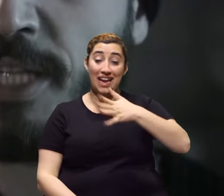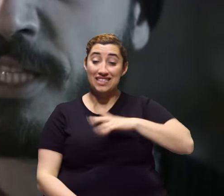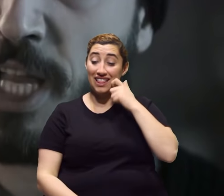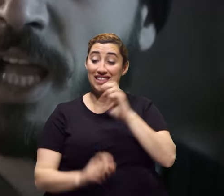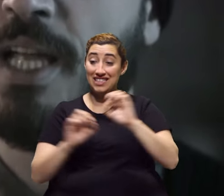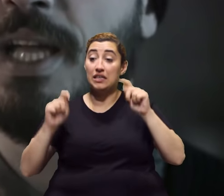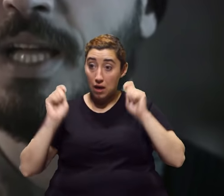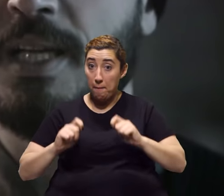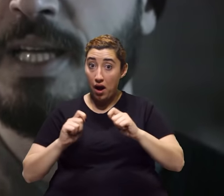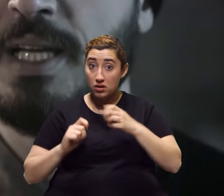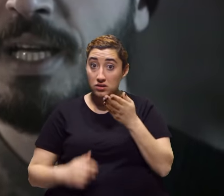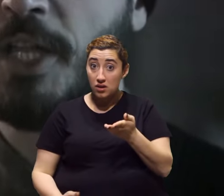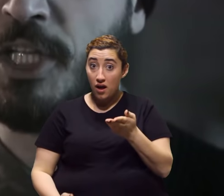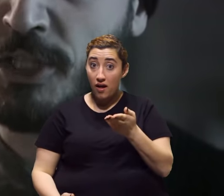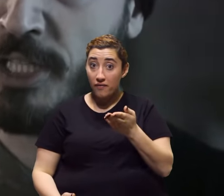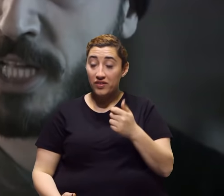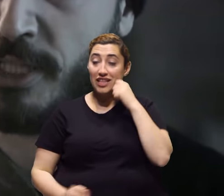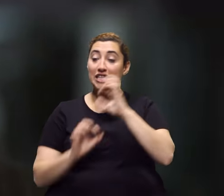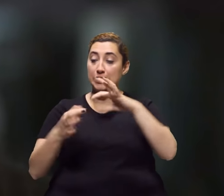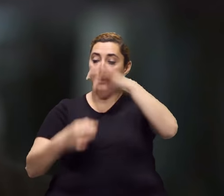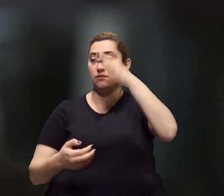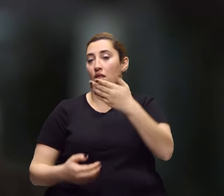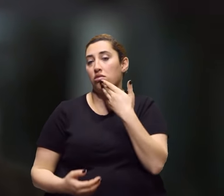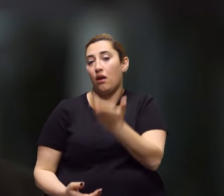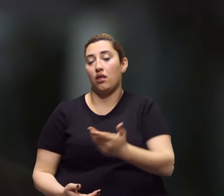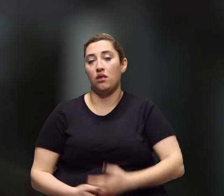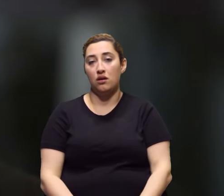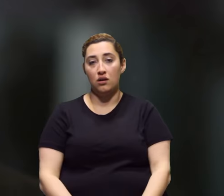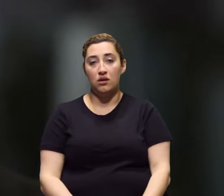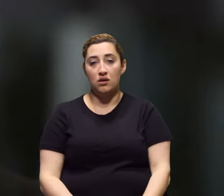de dinsizlik edene dinsiz denir.